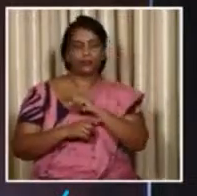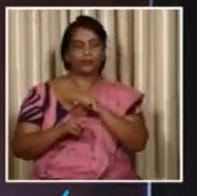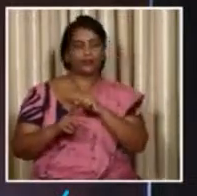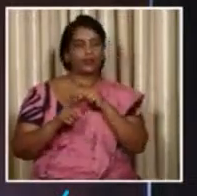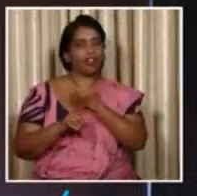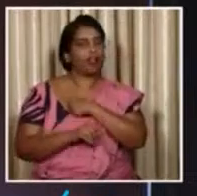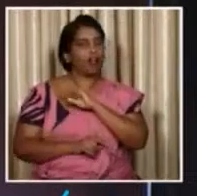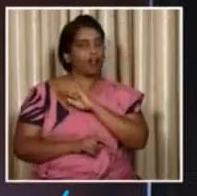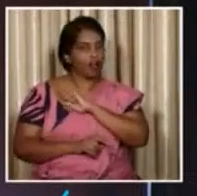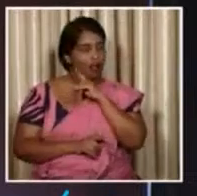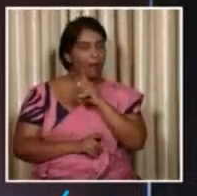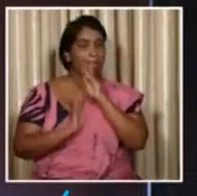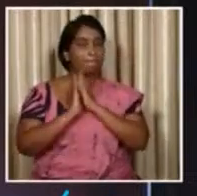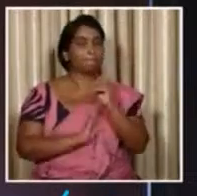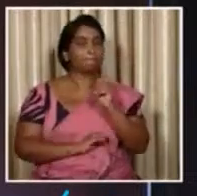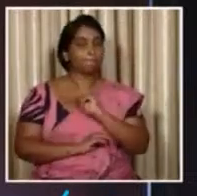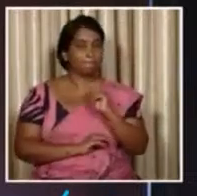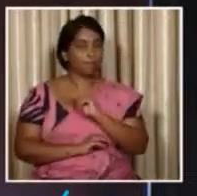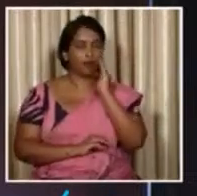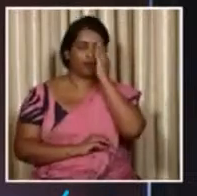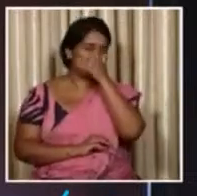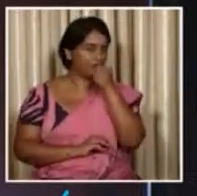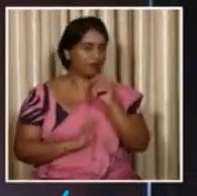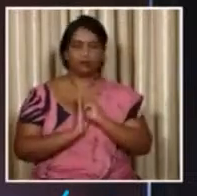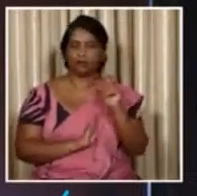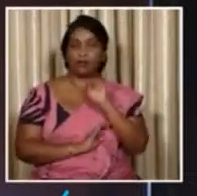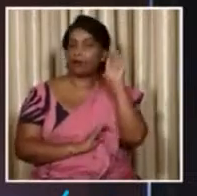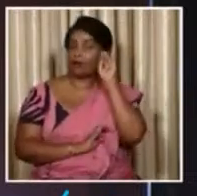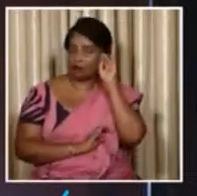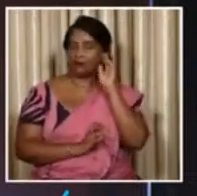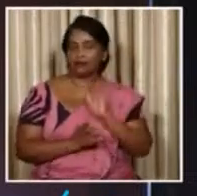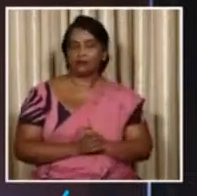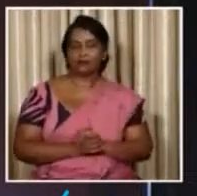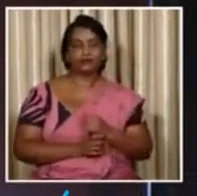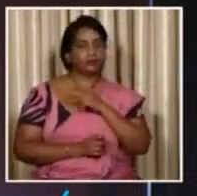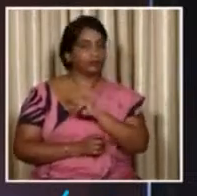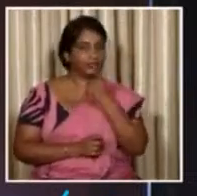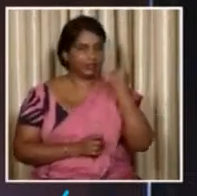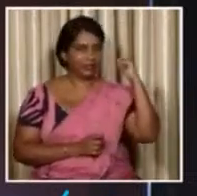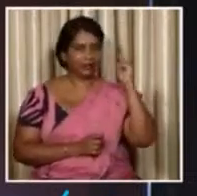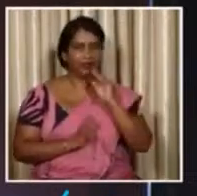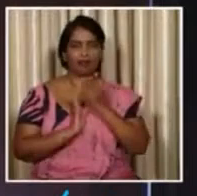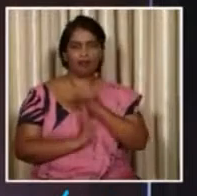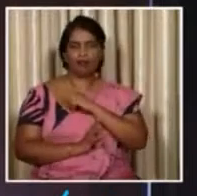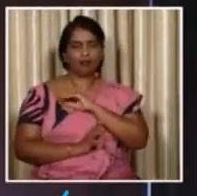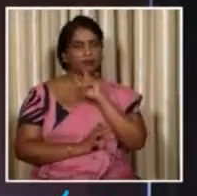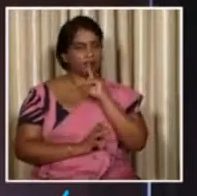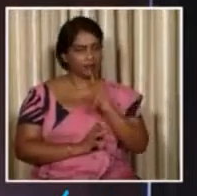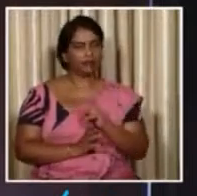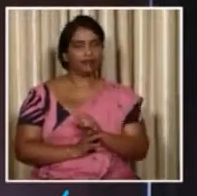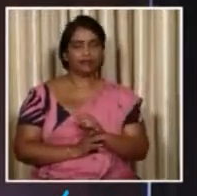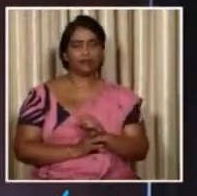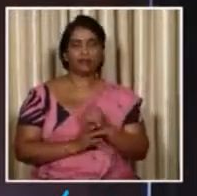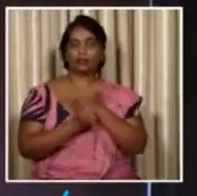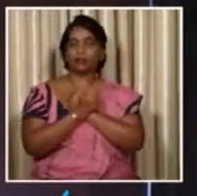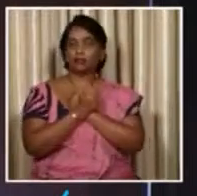ශ්‍රීනන්ද හිමිතාණන්ගේ බණ දේශනාවක්. එතන ලස්සනට බණ කියනවා පුළුවන් වෙලාවක අහන්න. එතුමා මෙහෙමයි ඊයේ පෙරේදා ඒ උන්වහන්සේ කියනවා